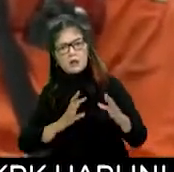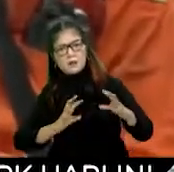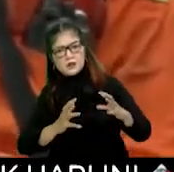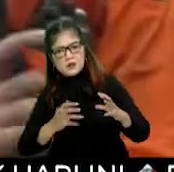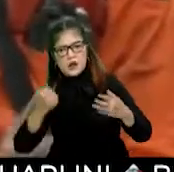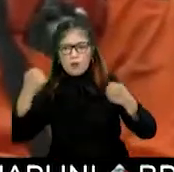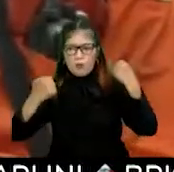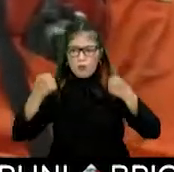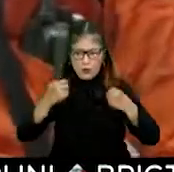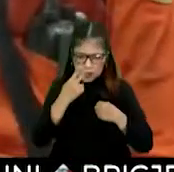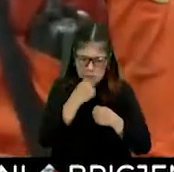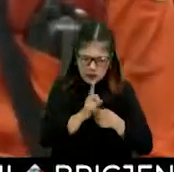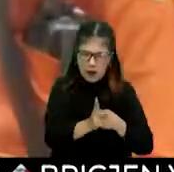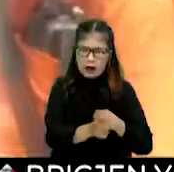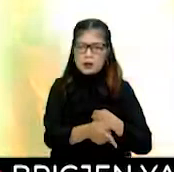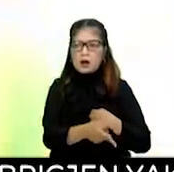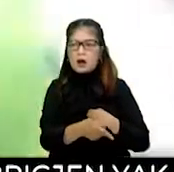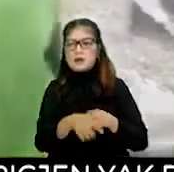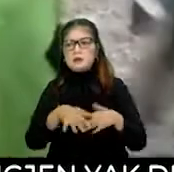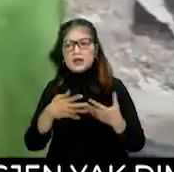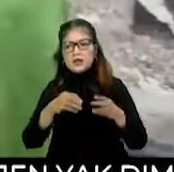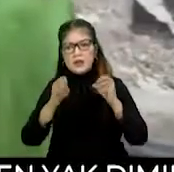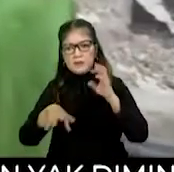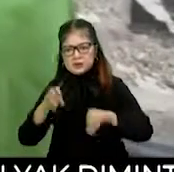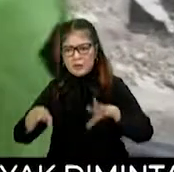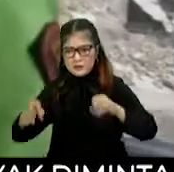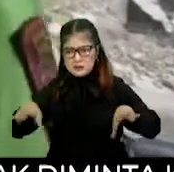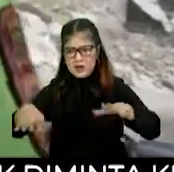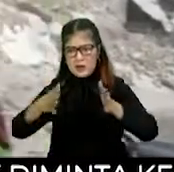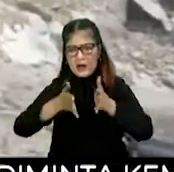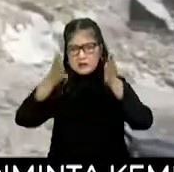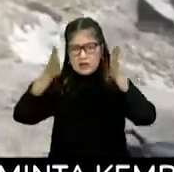juga pecahan-pecahan kaca. Mungkin kekencangan,